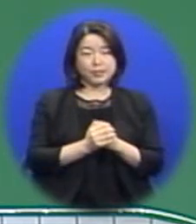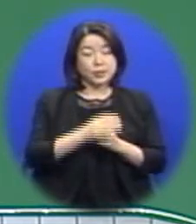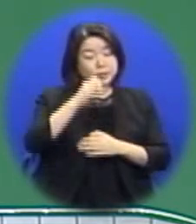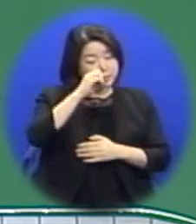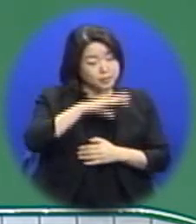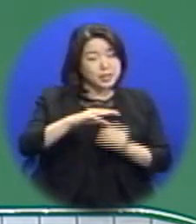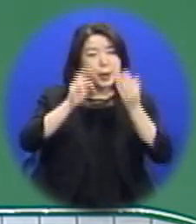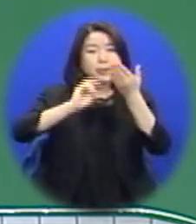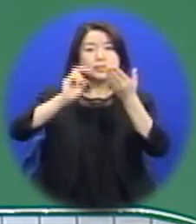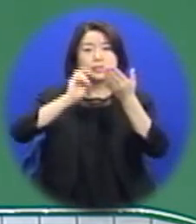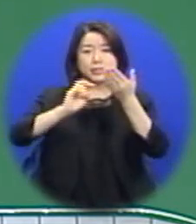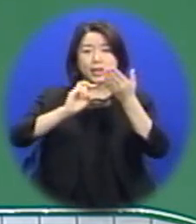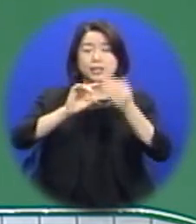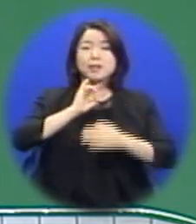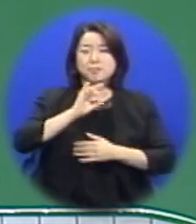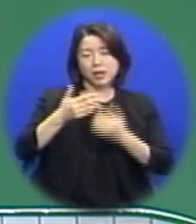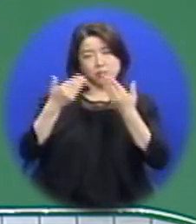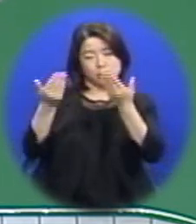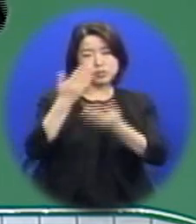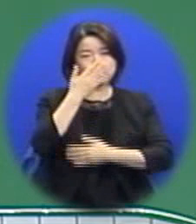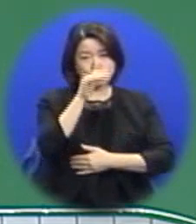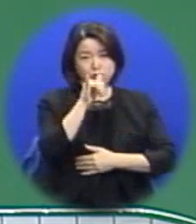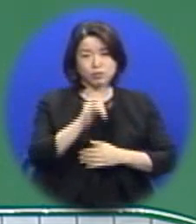그냥 찬양밖에 드릴 게 없습니다.